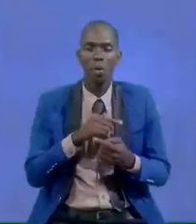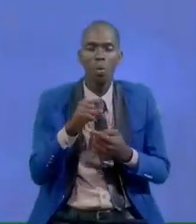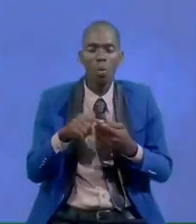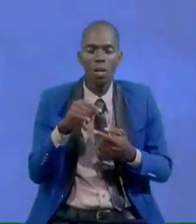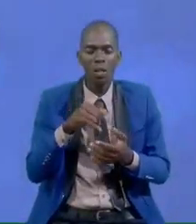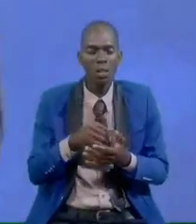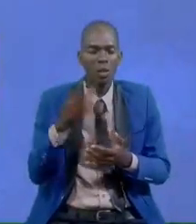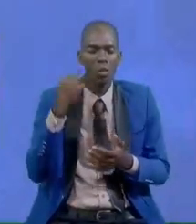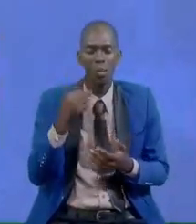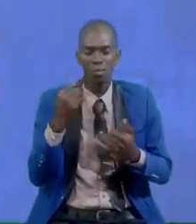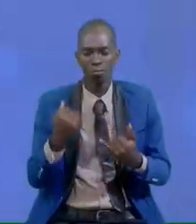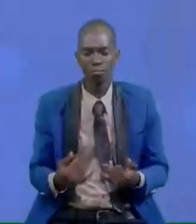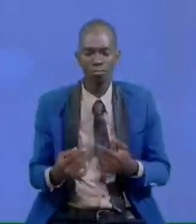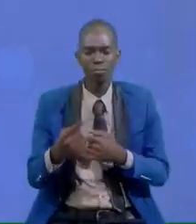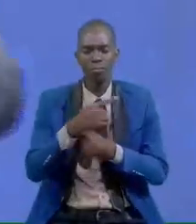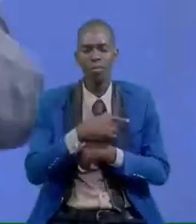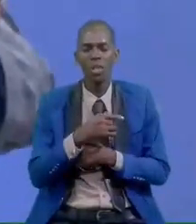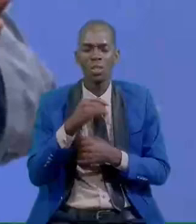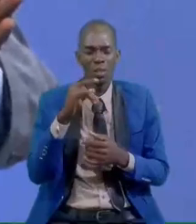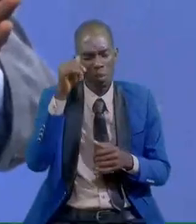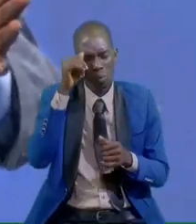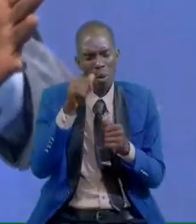Quand il fit jour, rappelez-vous,